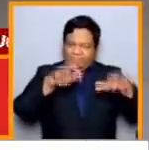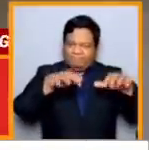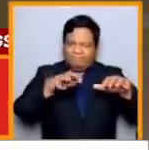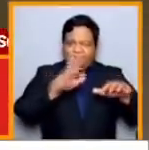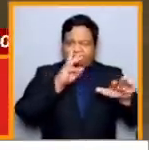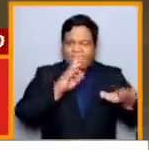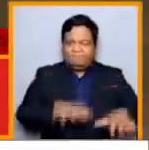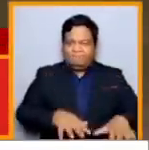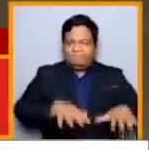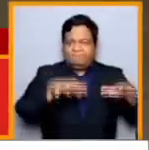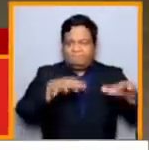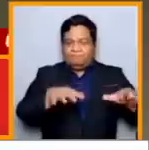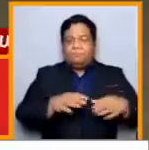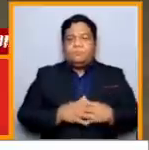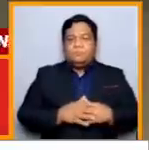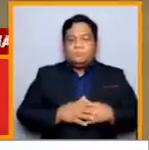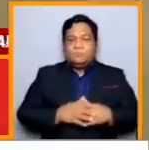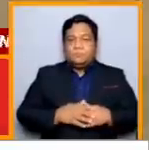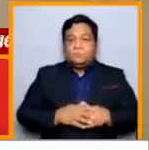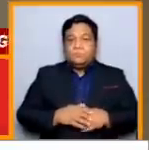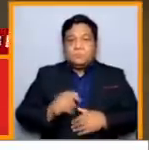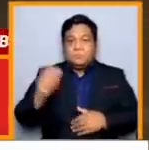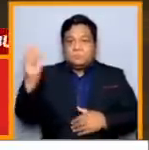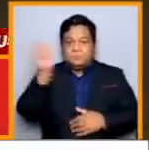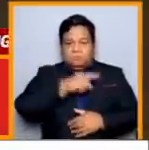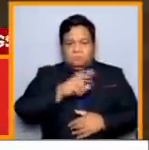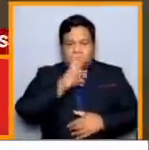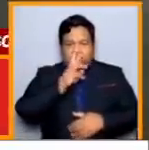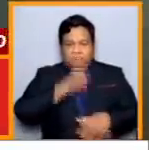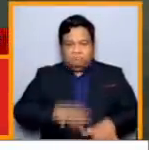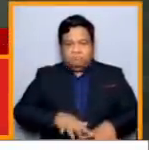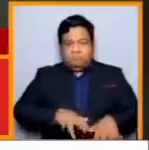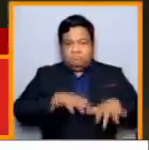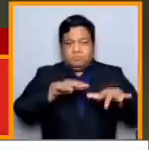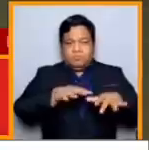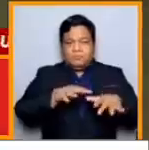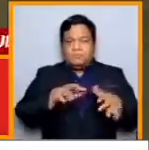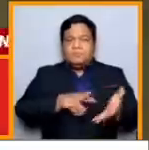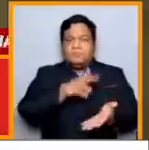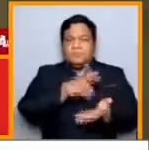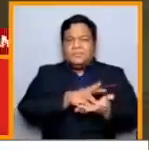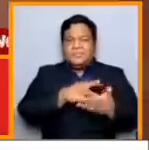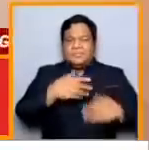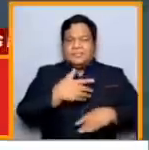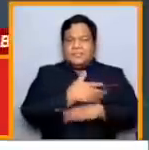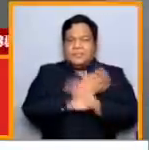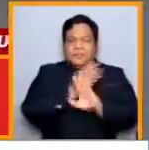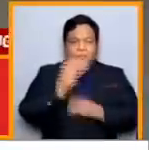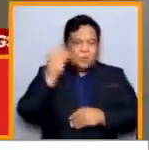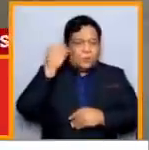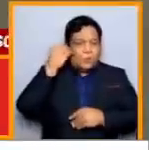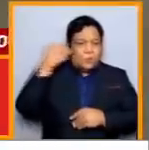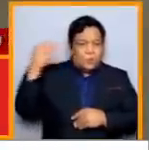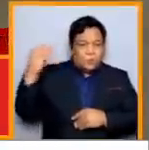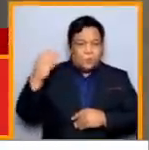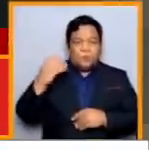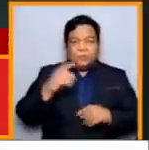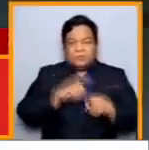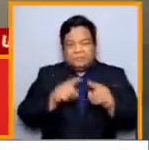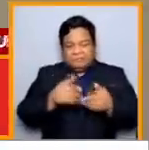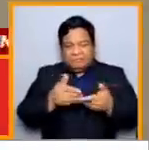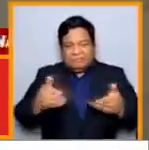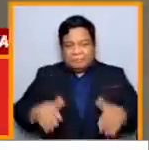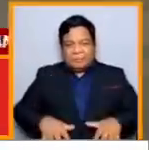Inulat na rumaragasang baha ang mga residente ng Compostela, Davao de Oro at nalubog sa bahang ilan nilang kagamitan. Umabot pa hanggang baywang ang